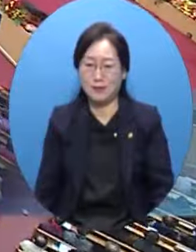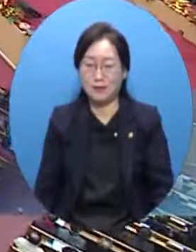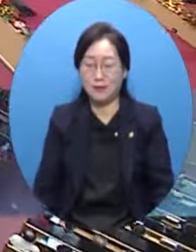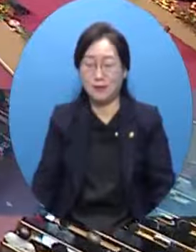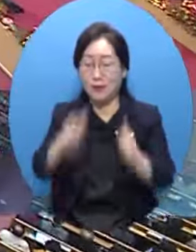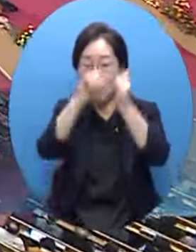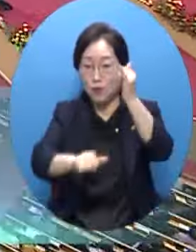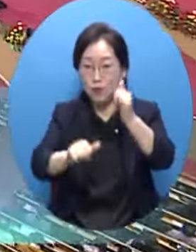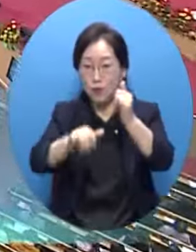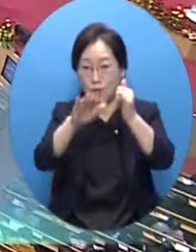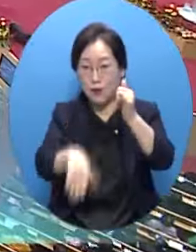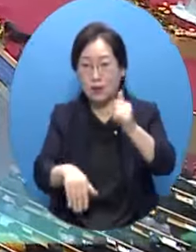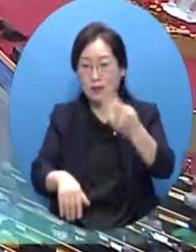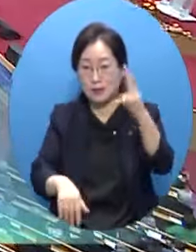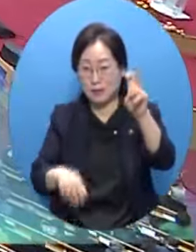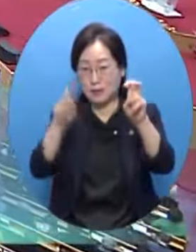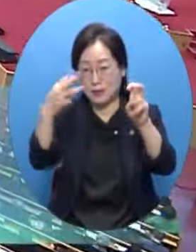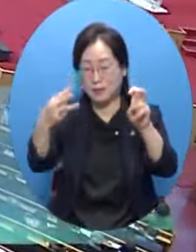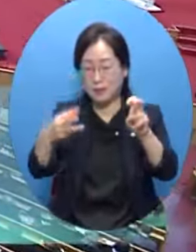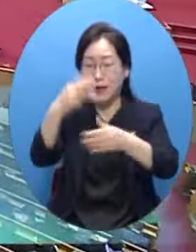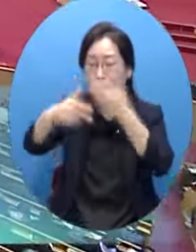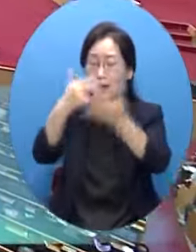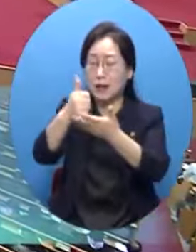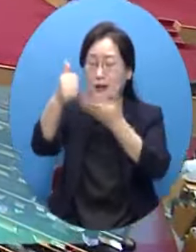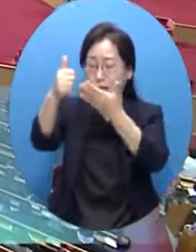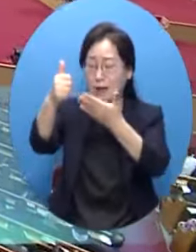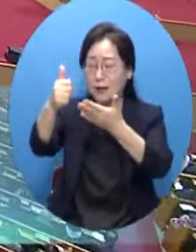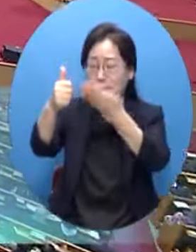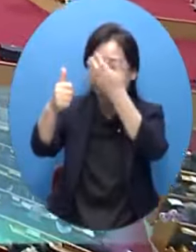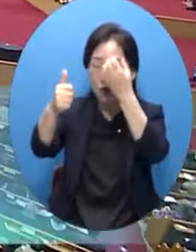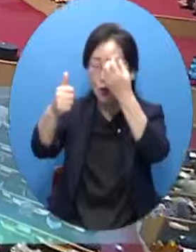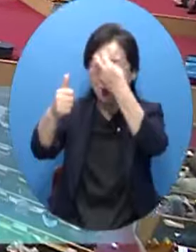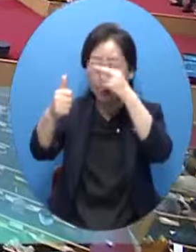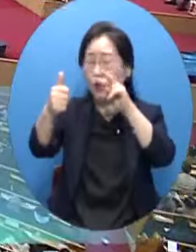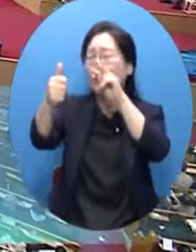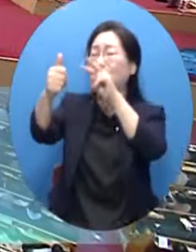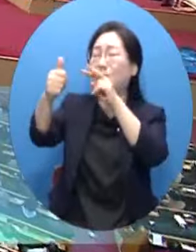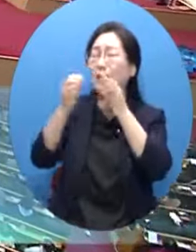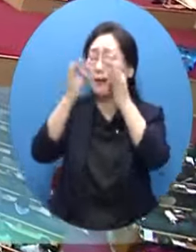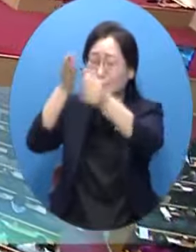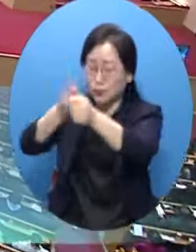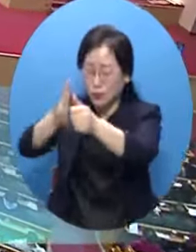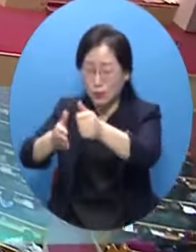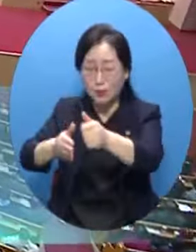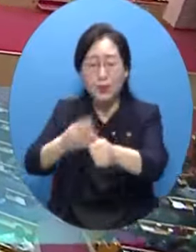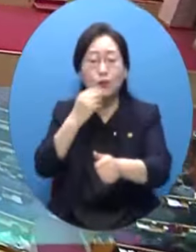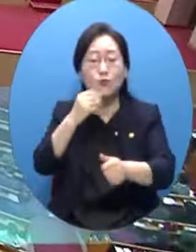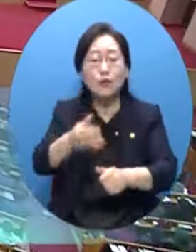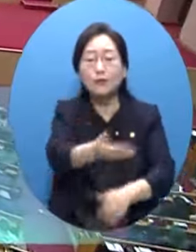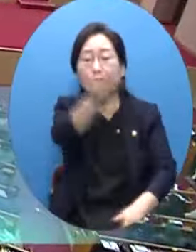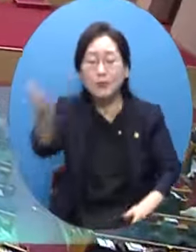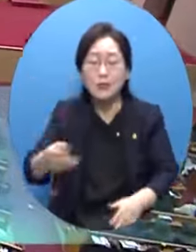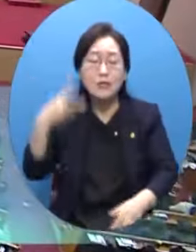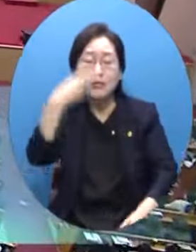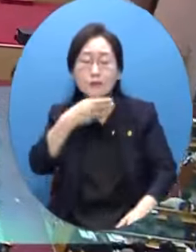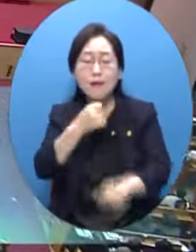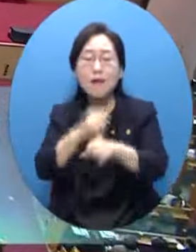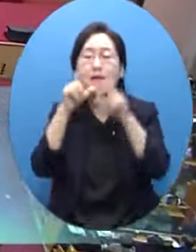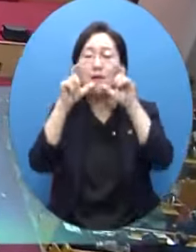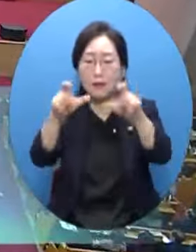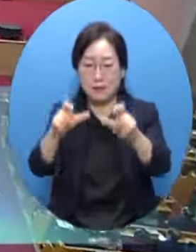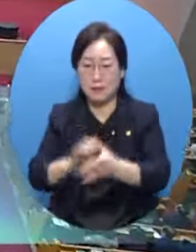역대하 2장 3절을 말씀합니다. 여호와 야곱으로 낯을 향하여 간구하고 온 유다 백성에 금식하라 공포하며 여호사와